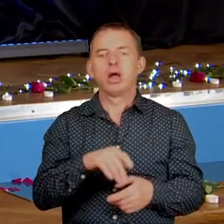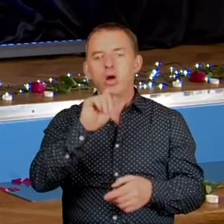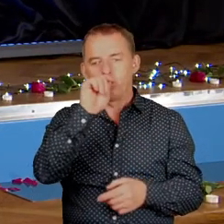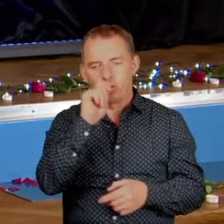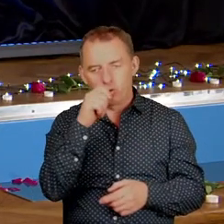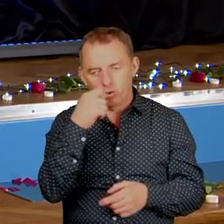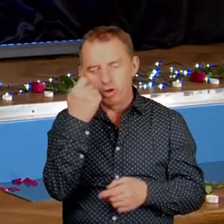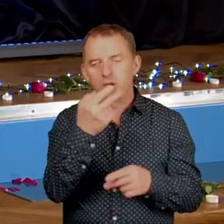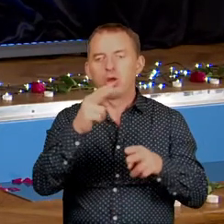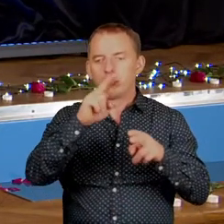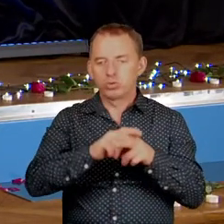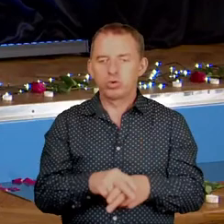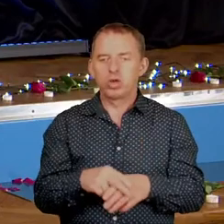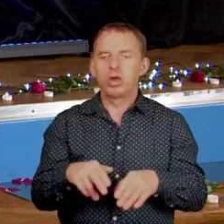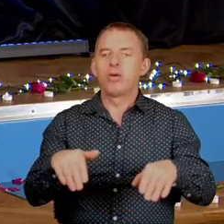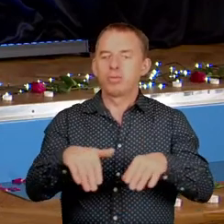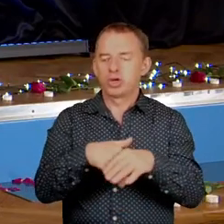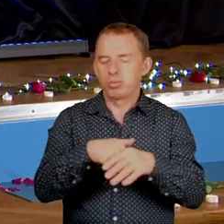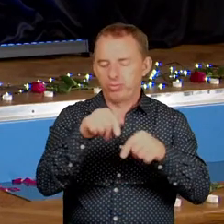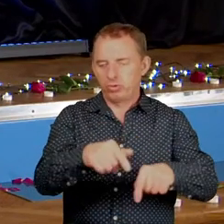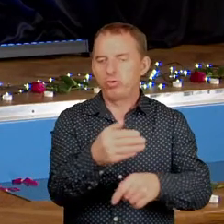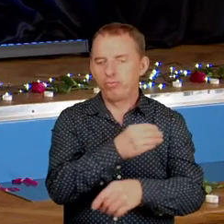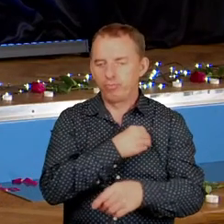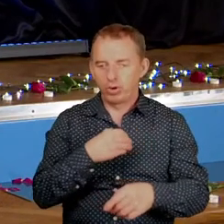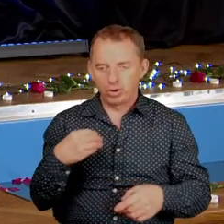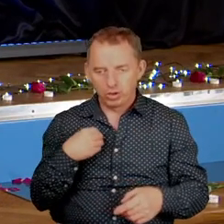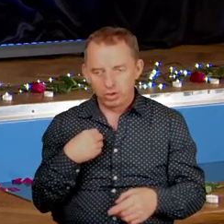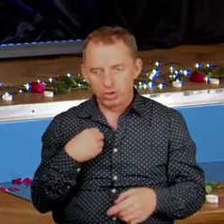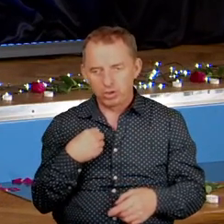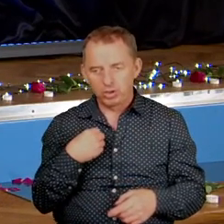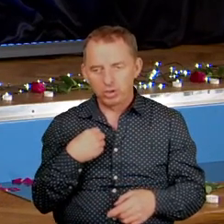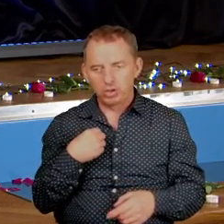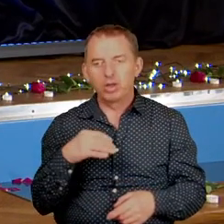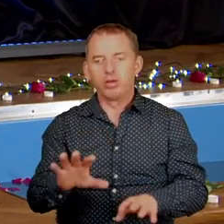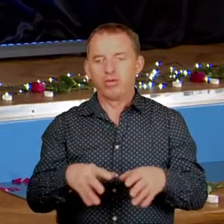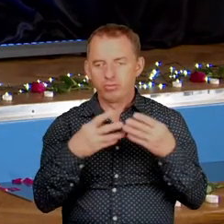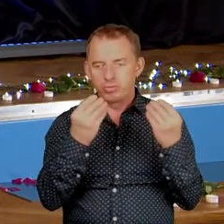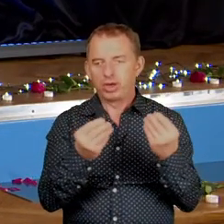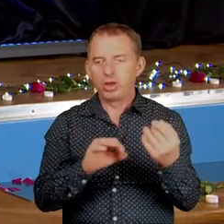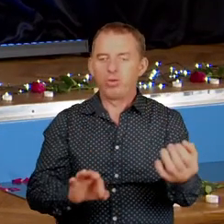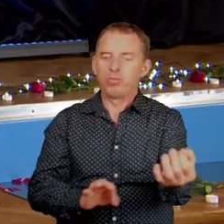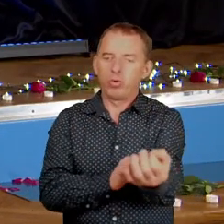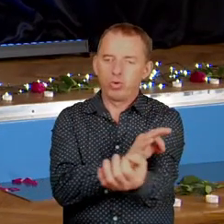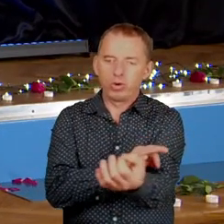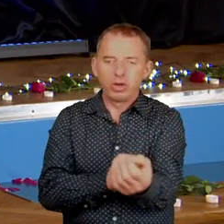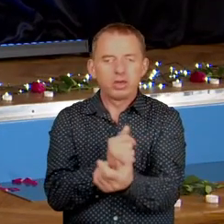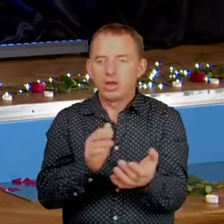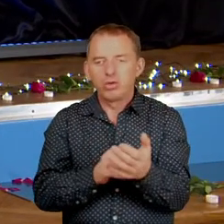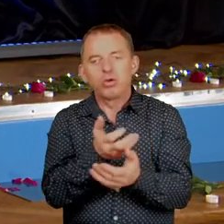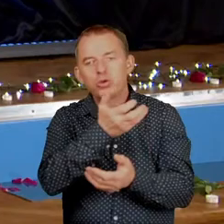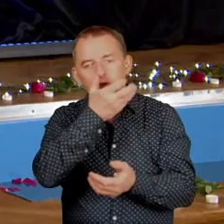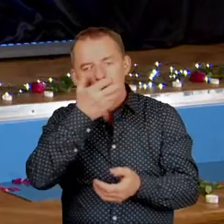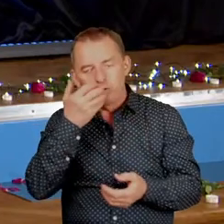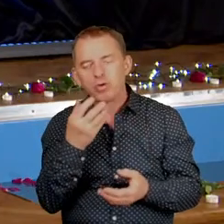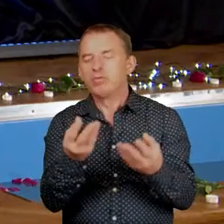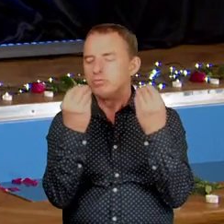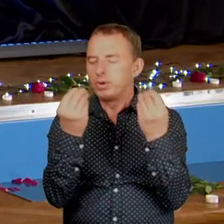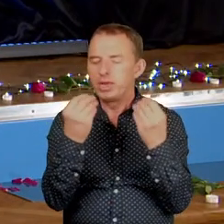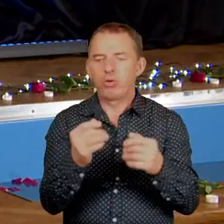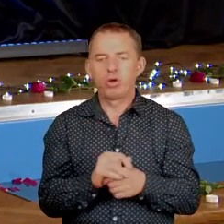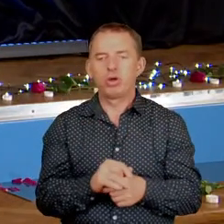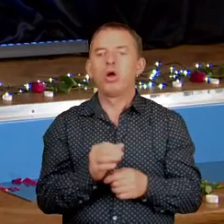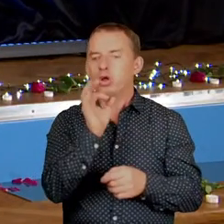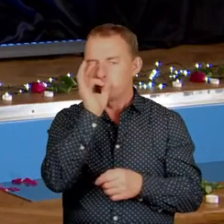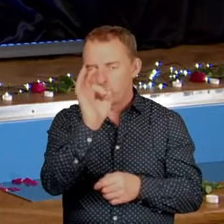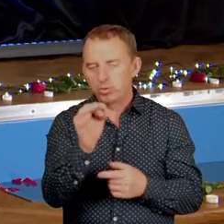Ukraińcom, którzy przebywają tutaj w Polsce. Bella, oprócz tego, że jest wspaniałym muzykiem, jest po prostu niezwykle ciepłą, fantastyczną,